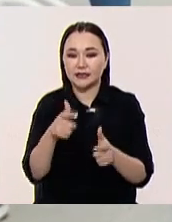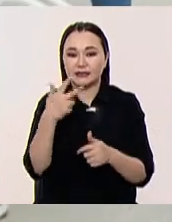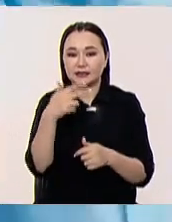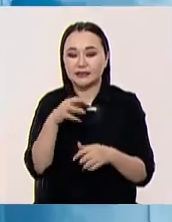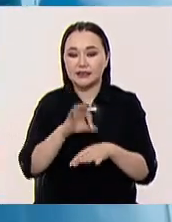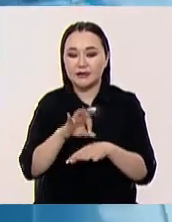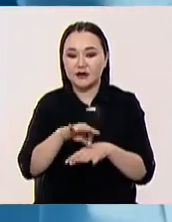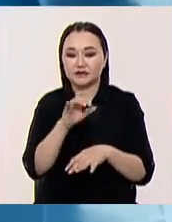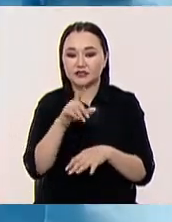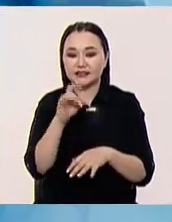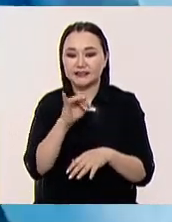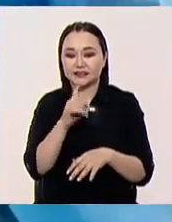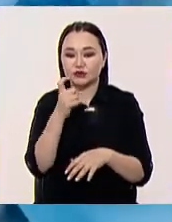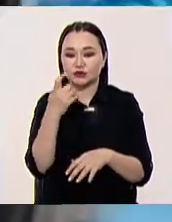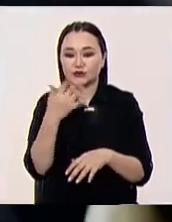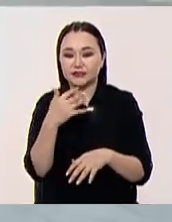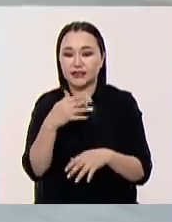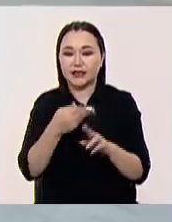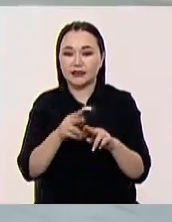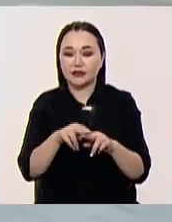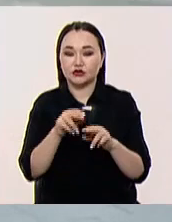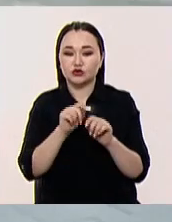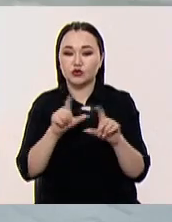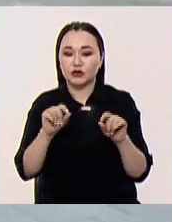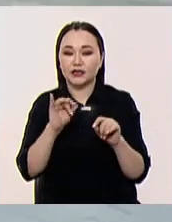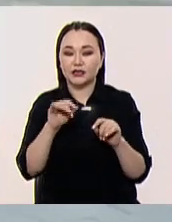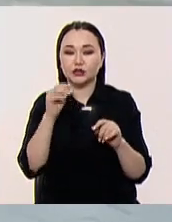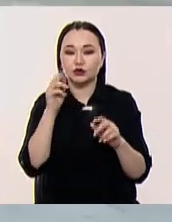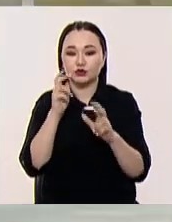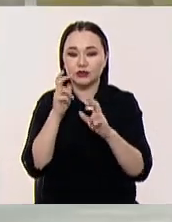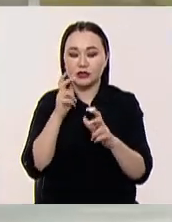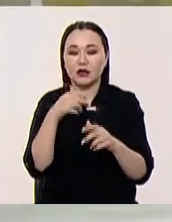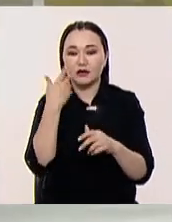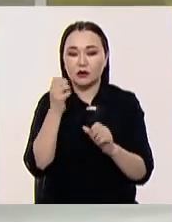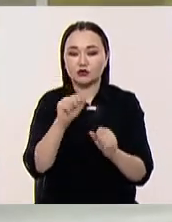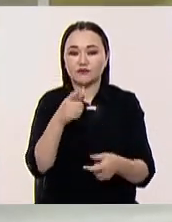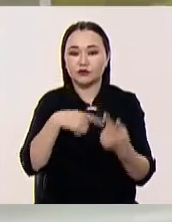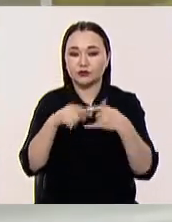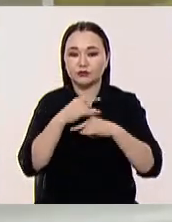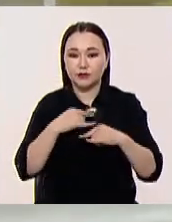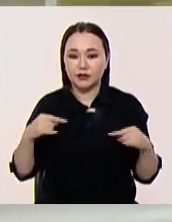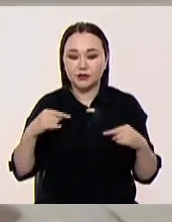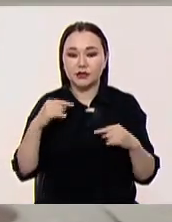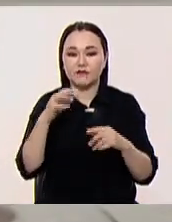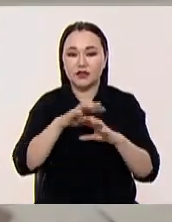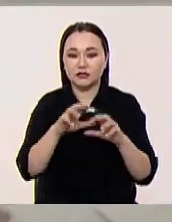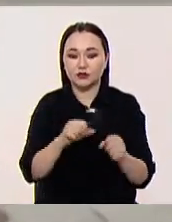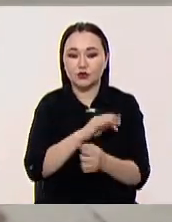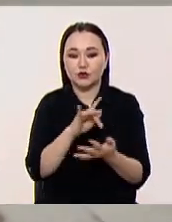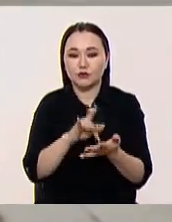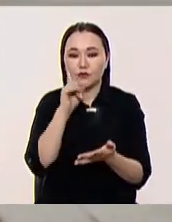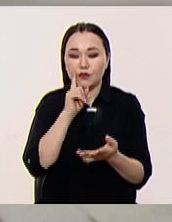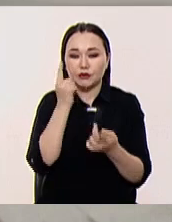30 заболевших из 150 – это школьники и студенты. Когда они смогут вернуться за парты, власти города пока не